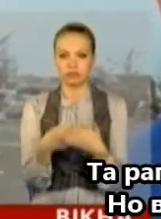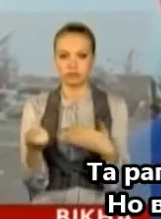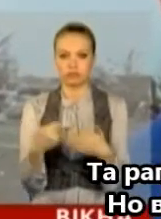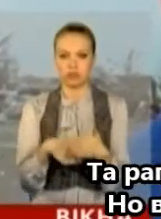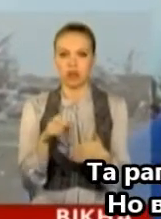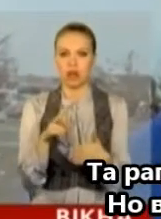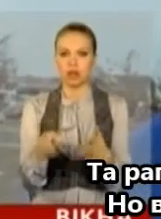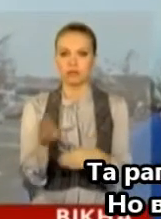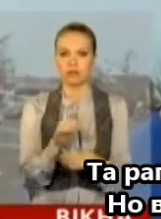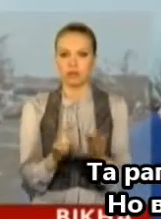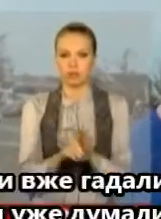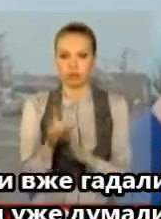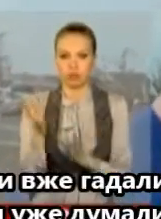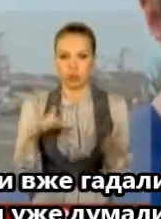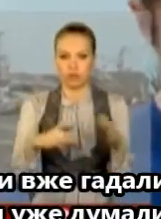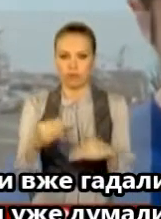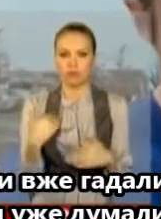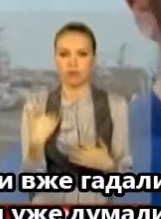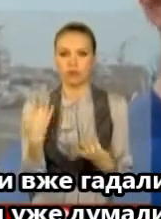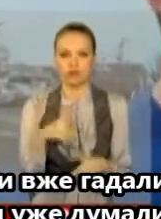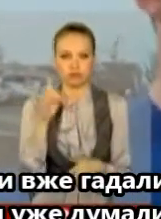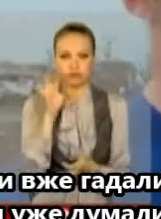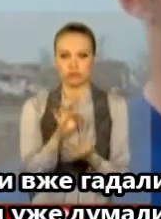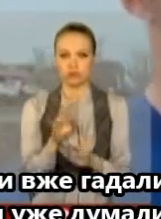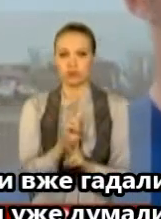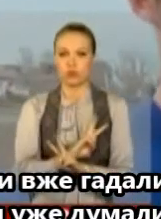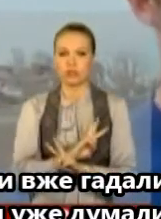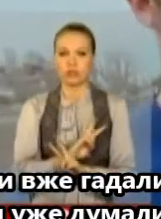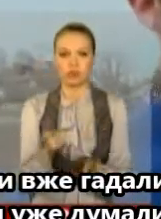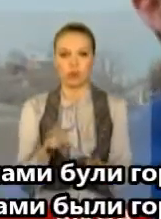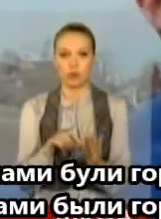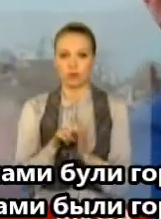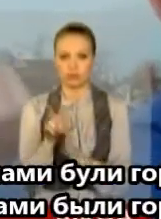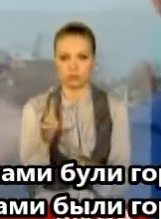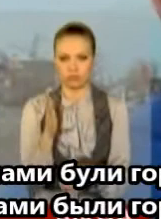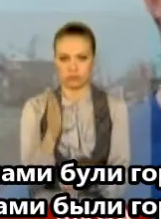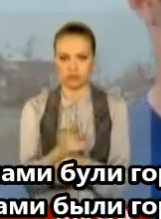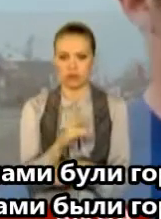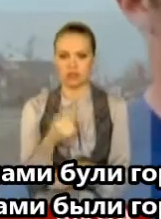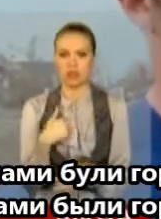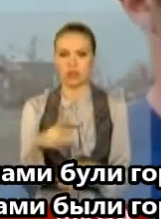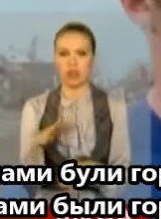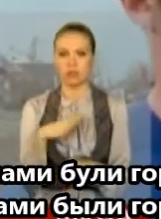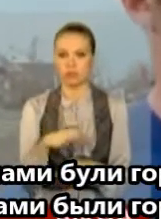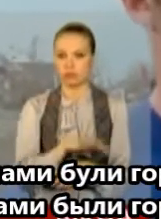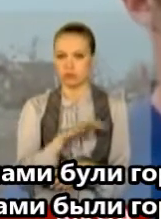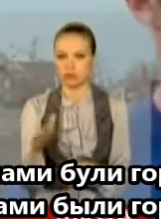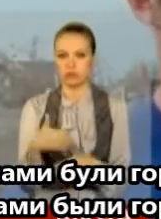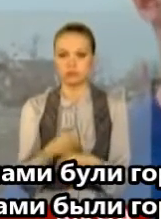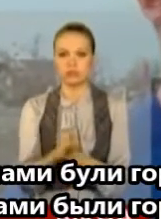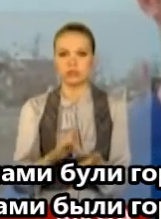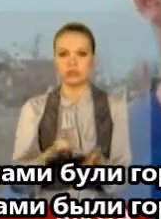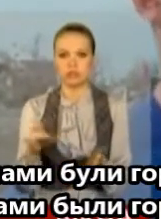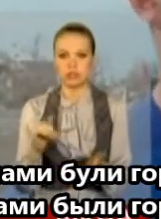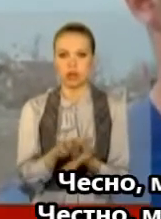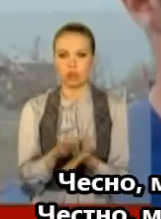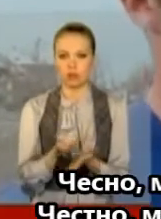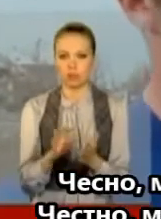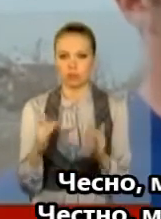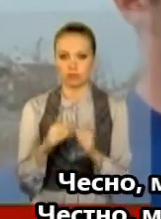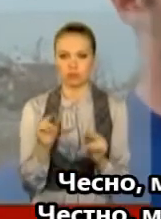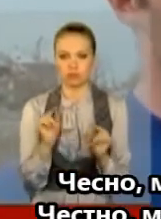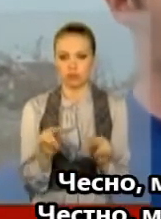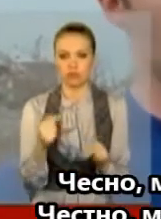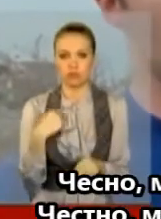раптом усе почало валитися. Ми вже гадали, що ніколи звідти не виберемося. Над нами були гори розбитого скла та уламків будинку.